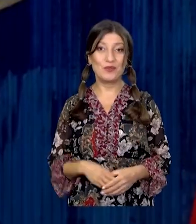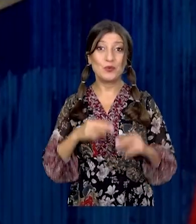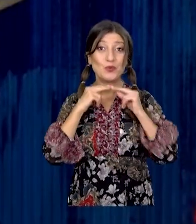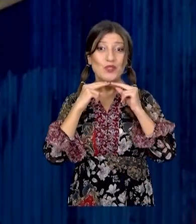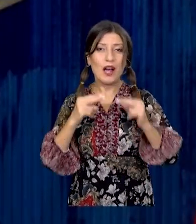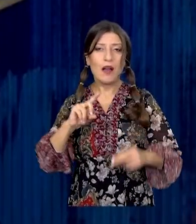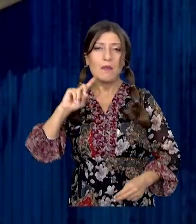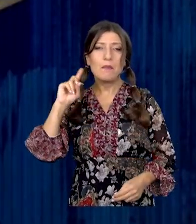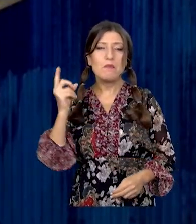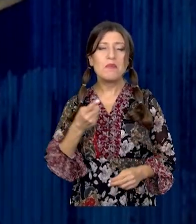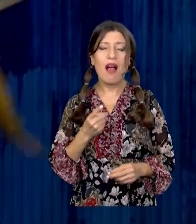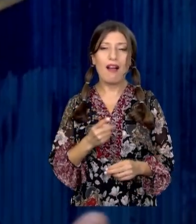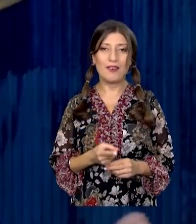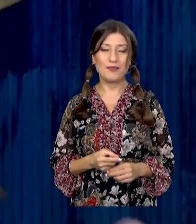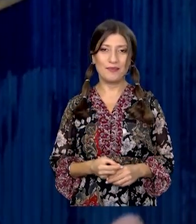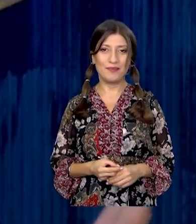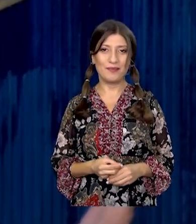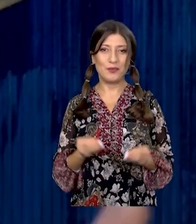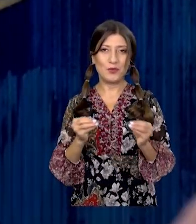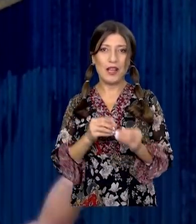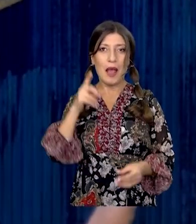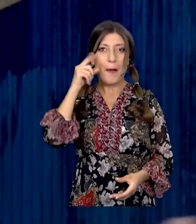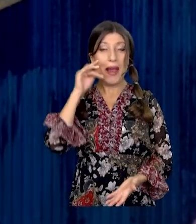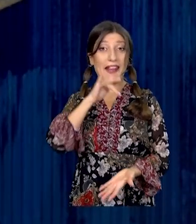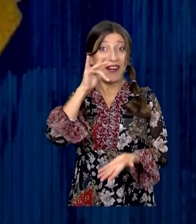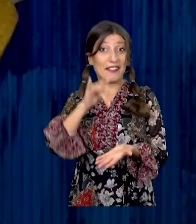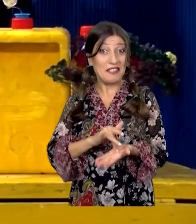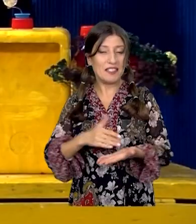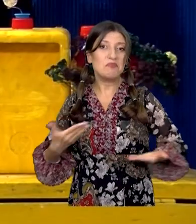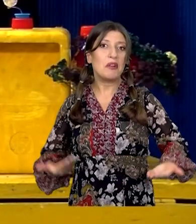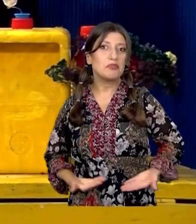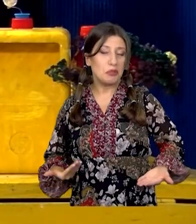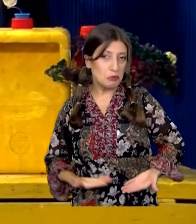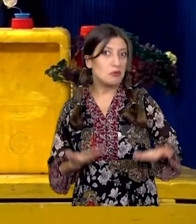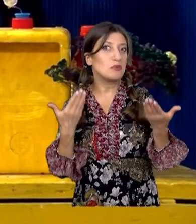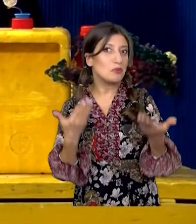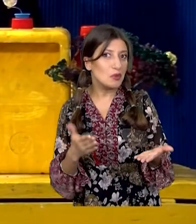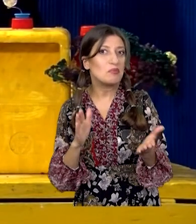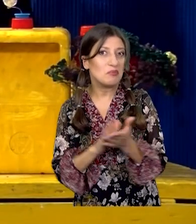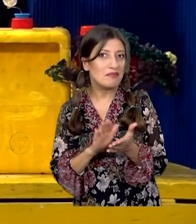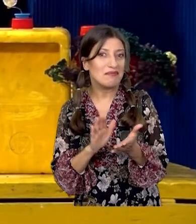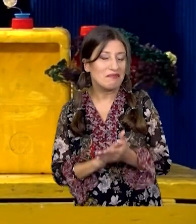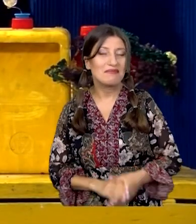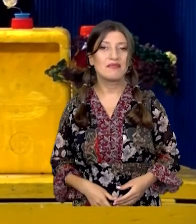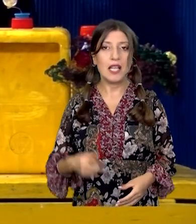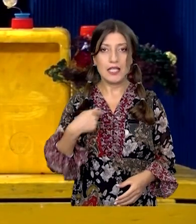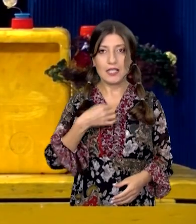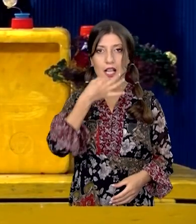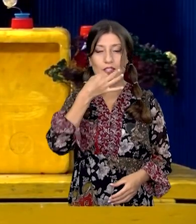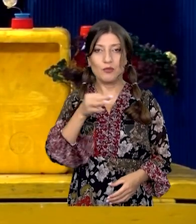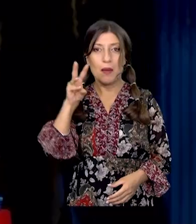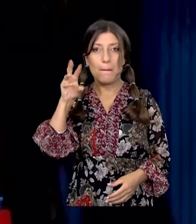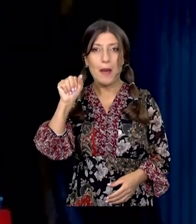ուշադրություն, միակ ու անփոխարինելի մեղրի։ Գեցես։ Բե։ Ես էլ ասում